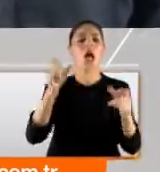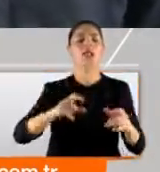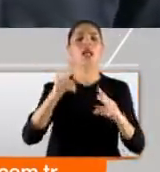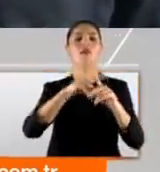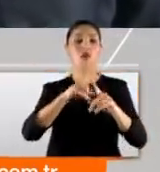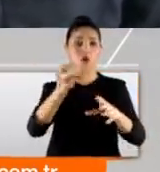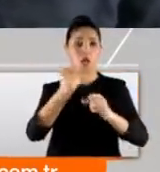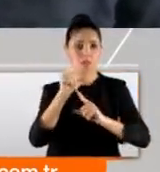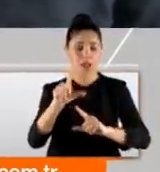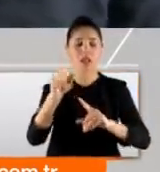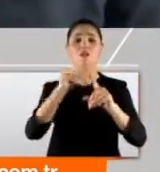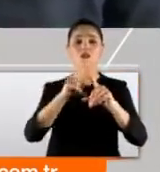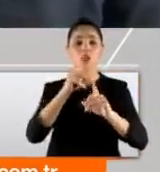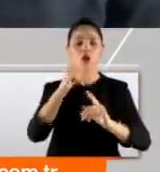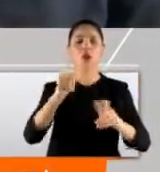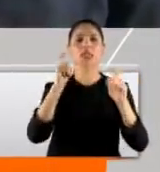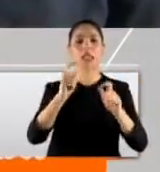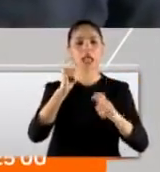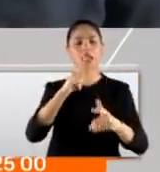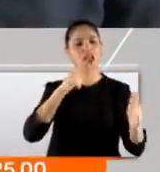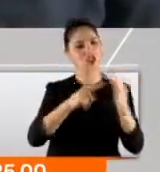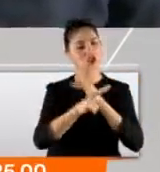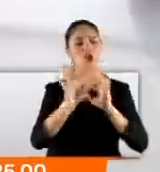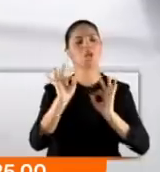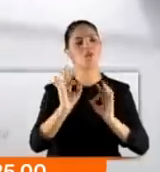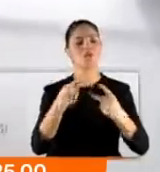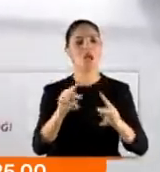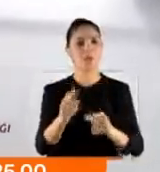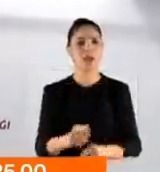gerekiyor. Ayrıntılı fatura ile Sosyal Güvenlik Kurumu'na şikayet edebilirler.